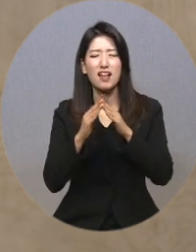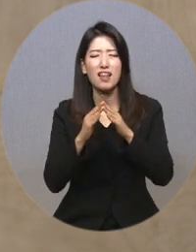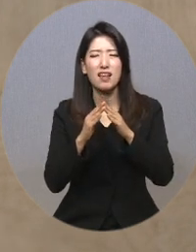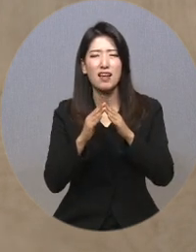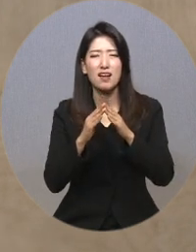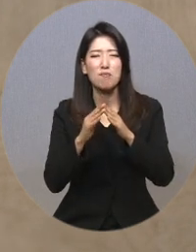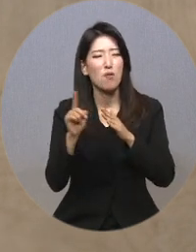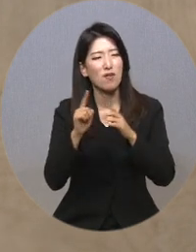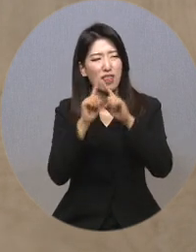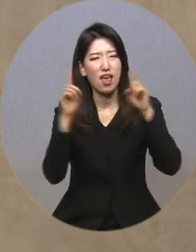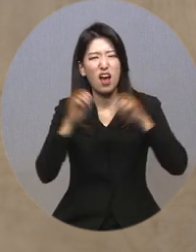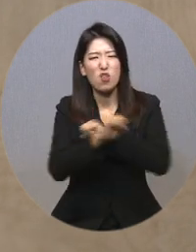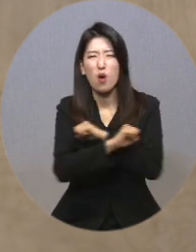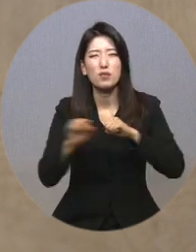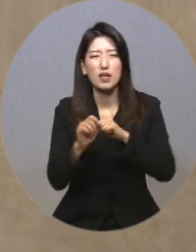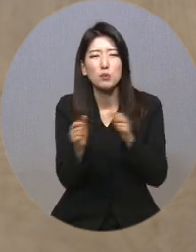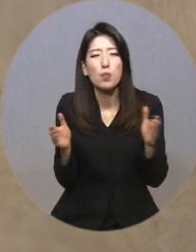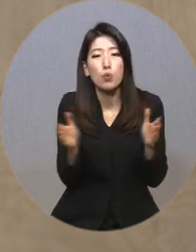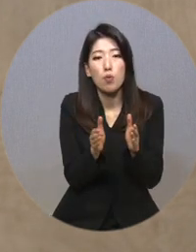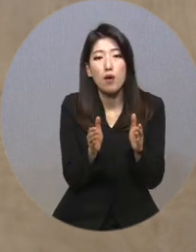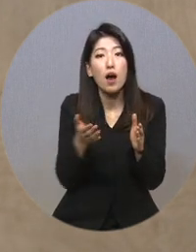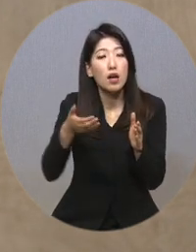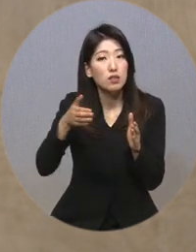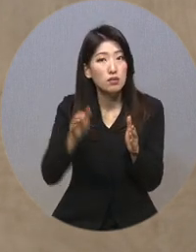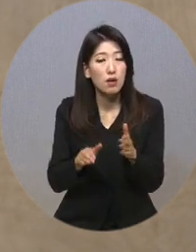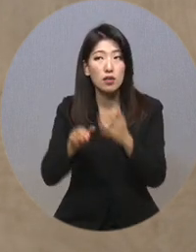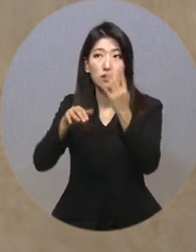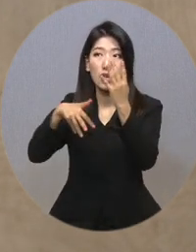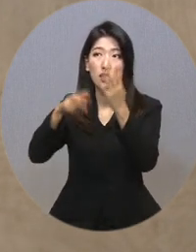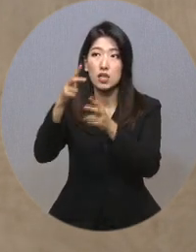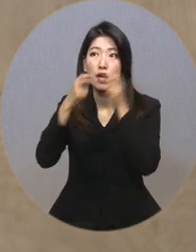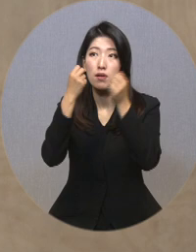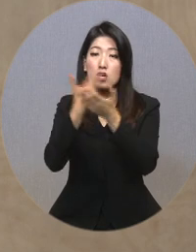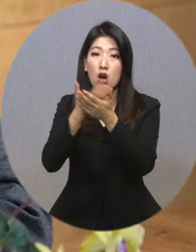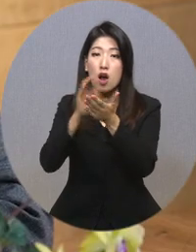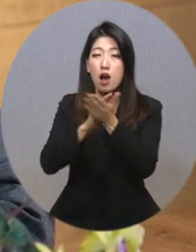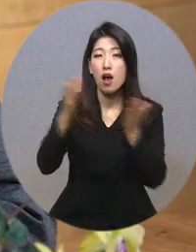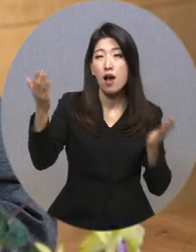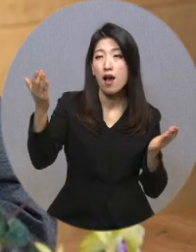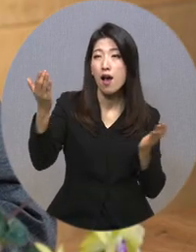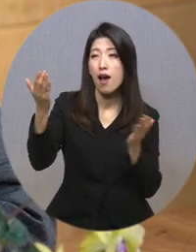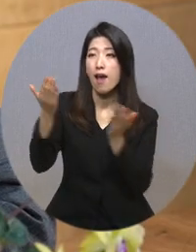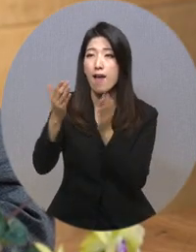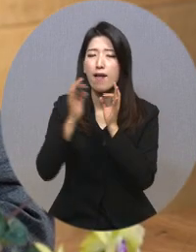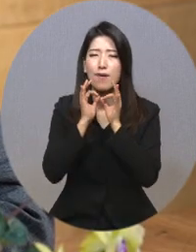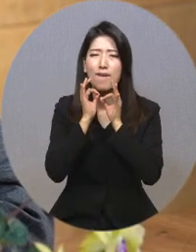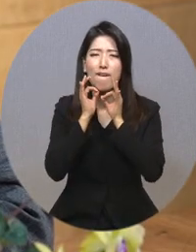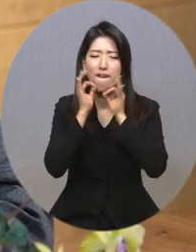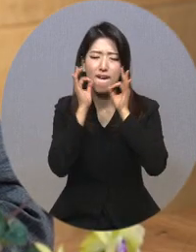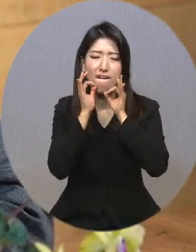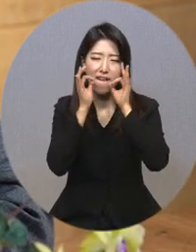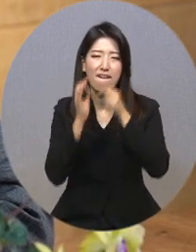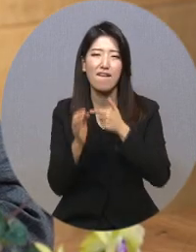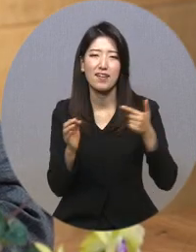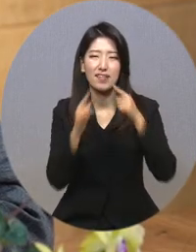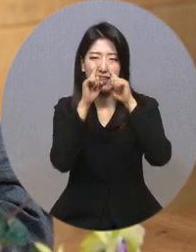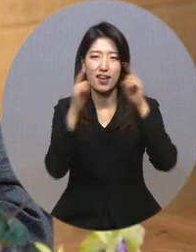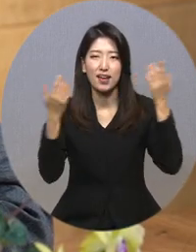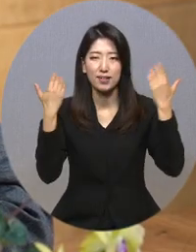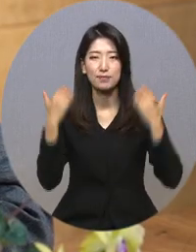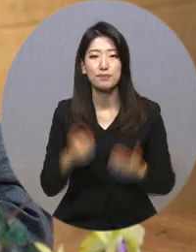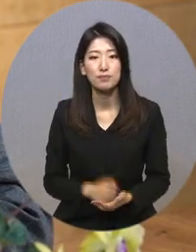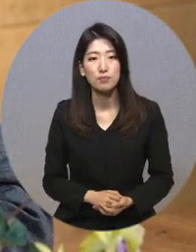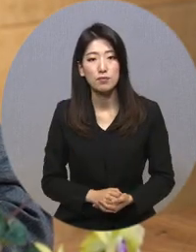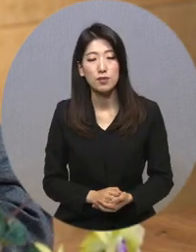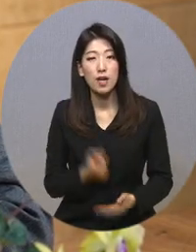시대에 맞도록 하루하루 변신하고 있는 대학입니다. 그럼 그 총장님이 지금 말씀해 주신 대로 그